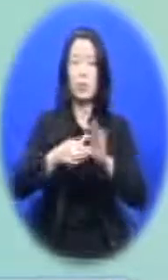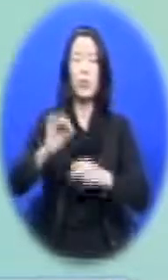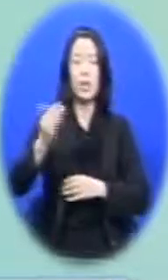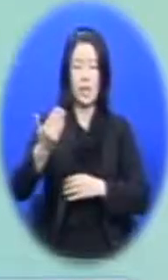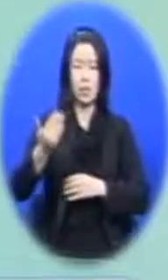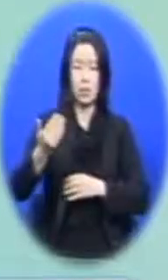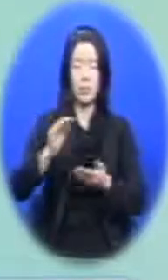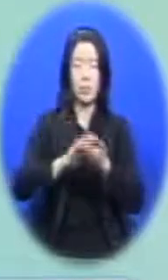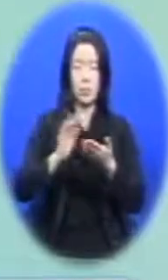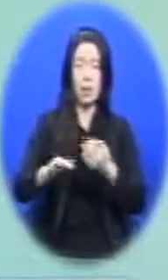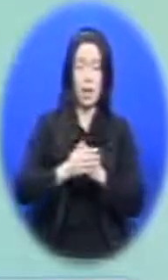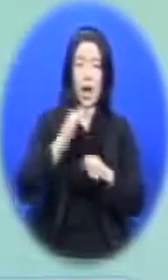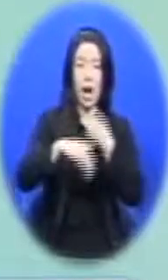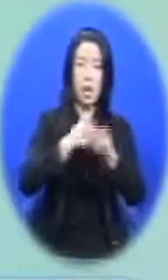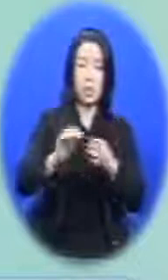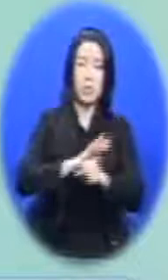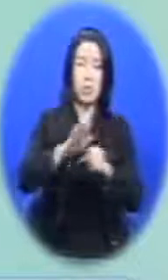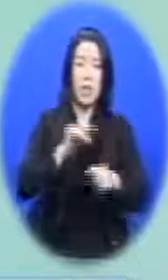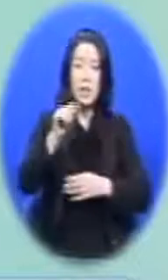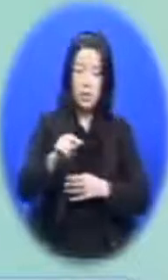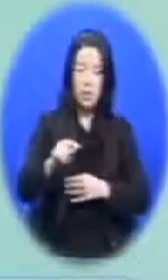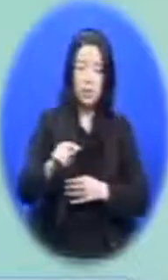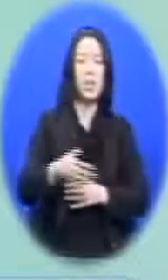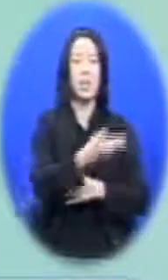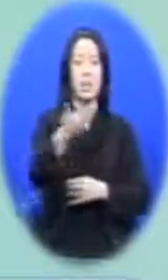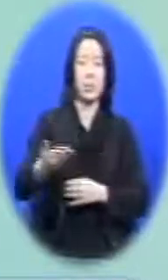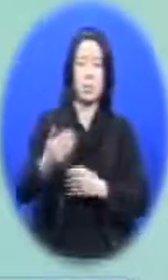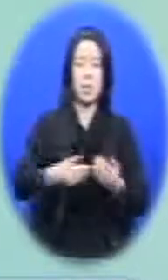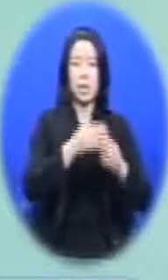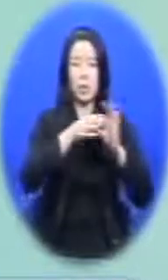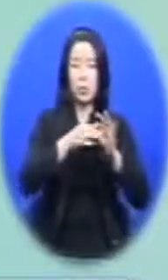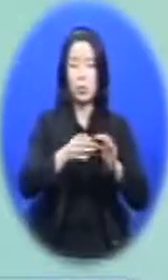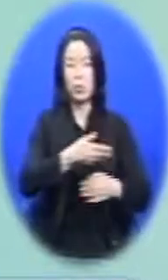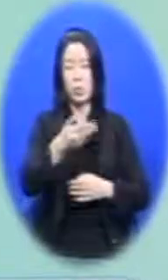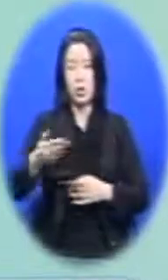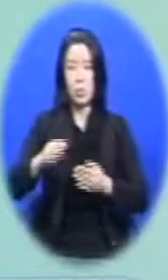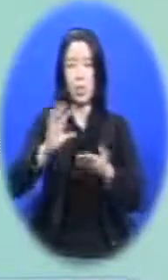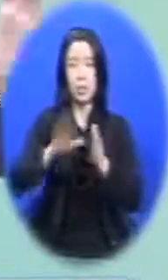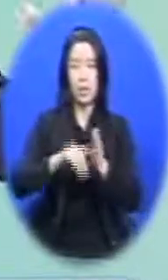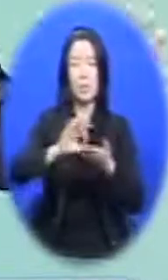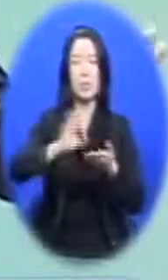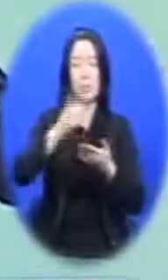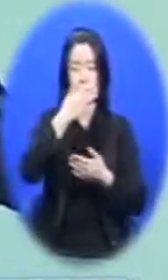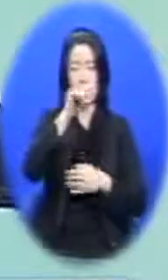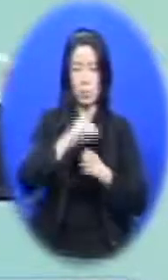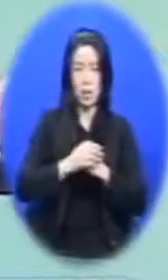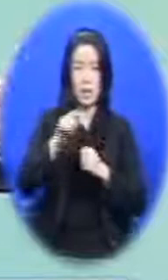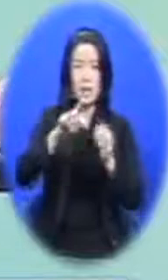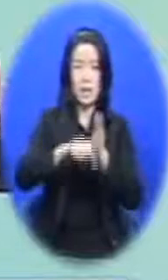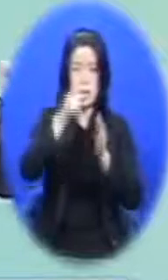여러분이 하나님의 사랑 그것을 여러분이 흘려보내는 통로로서만 쓰임 받는 겁니다. 이 시간에 우리